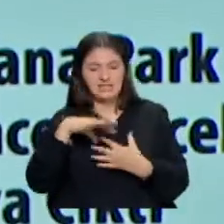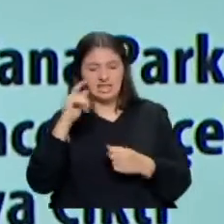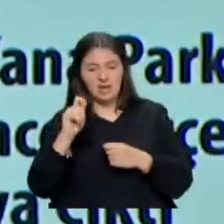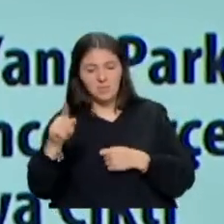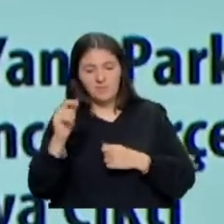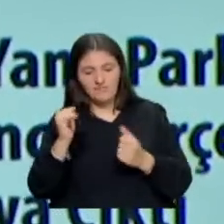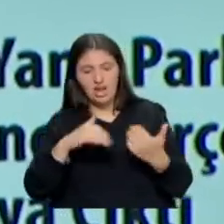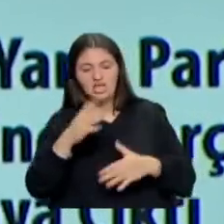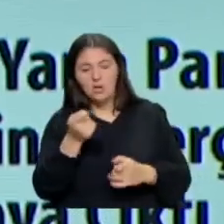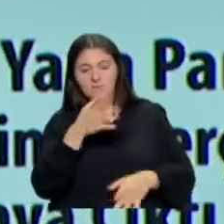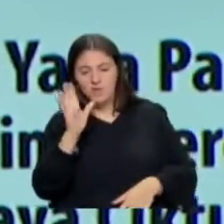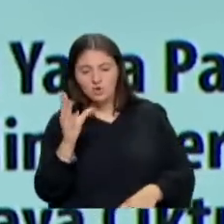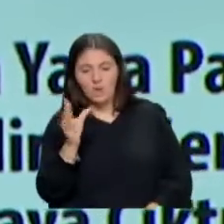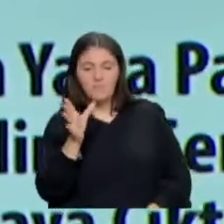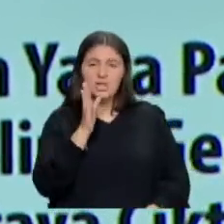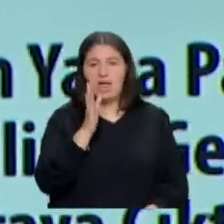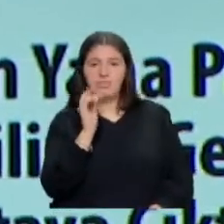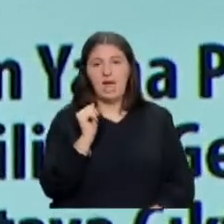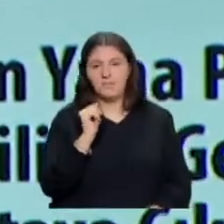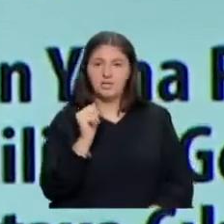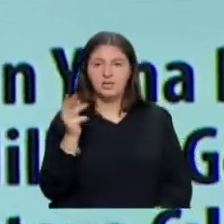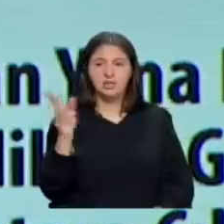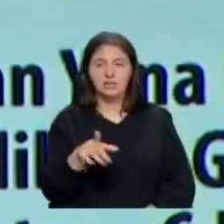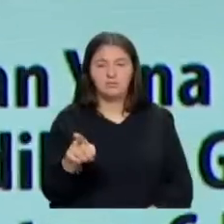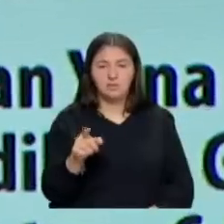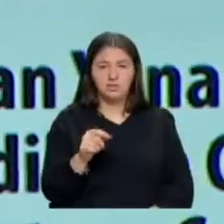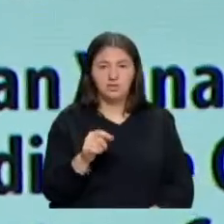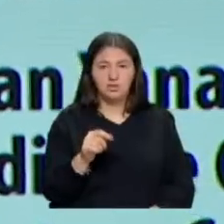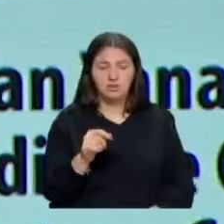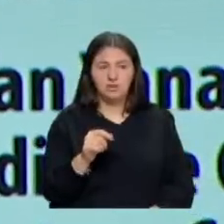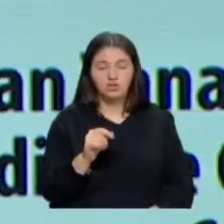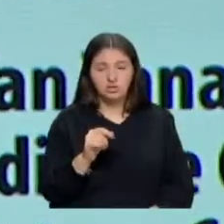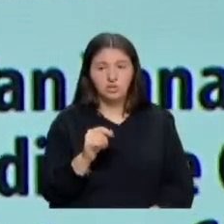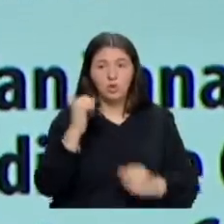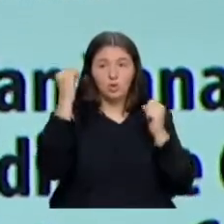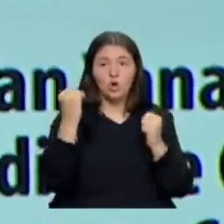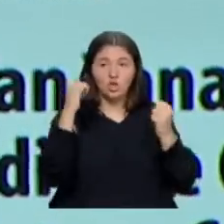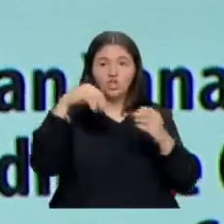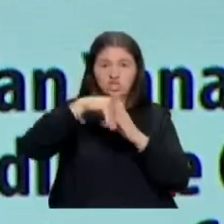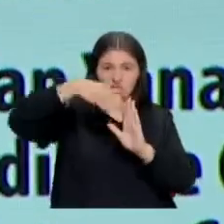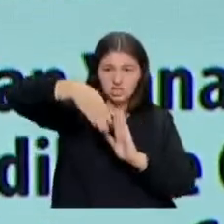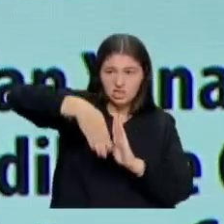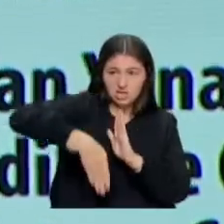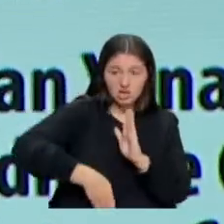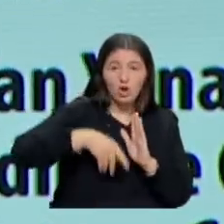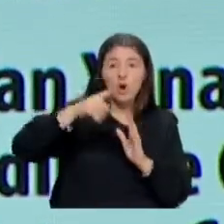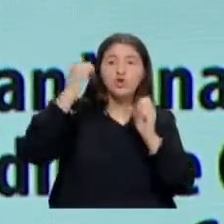iş bilmez çok bilenler mi yıktı işte kolonun içi delinmiş o kolonun içinden